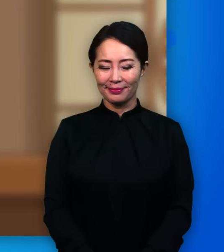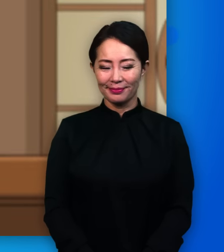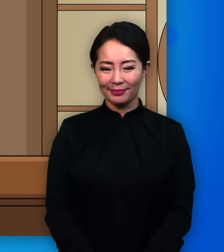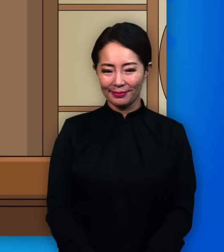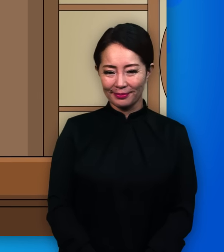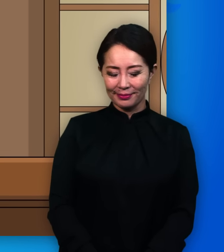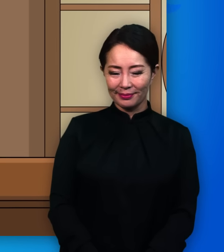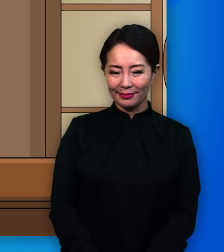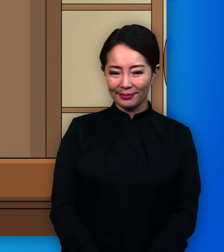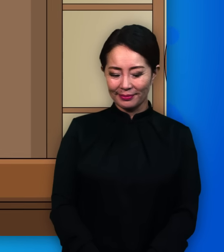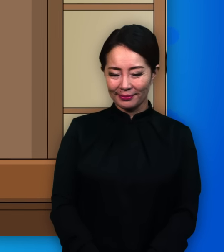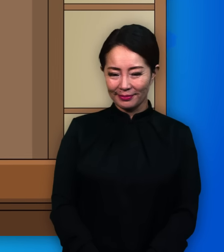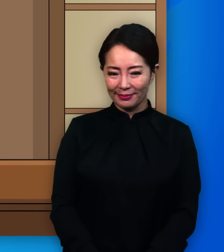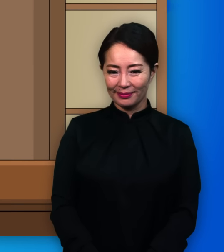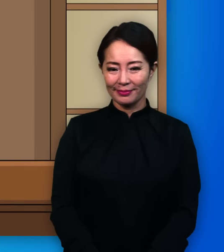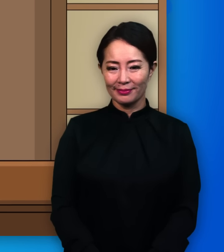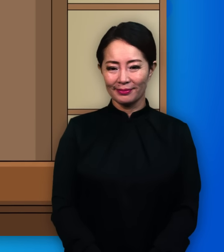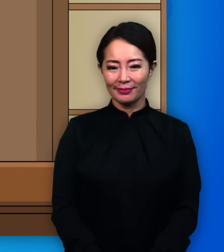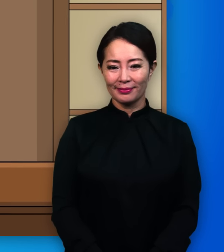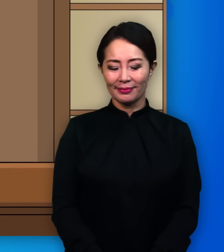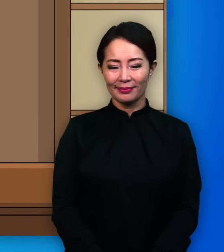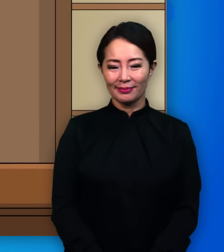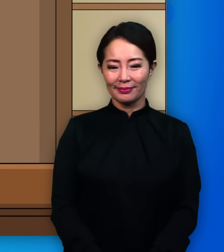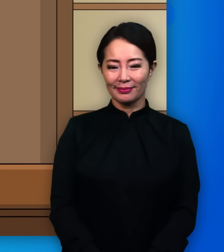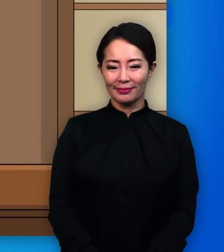миний дүнэр. Яри.